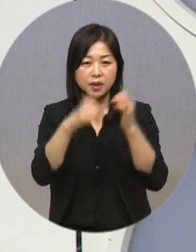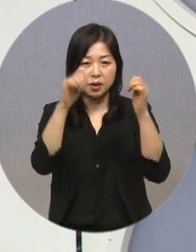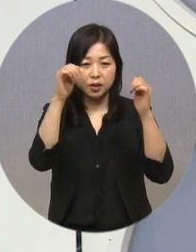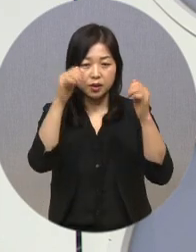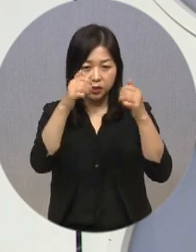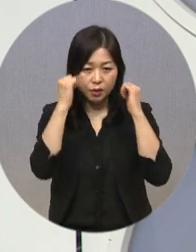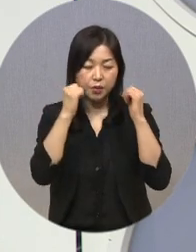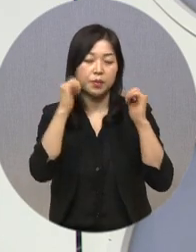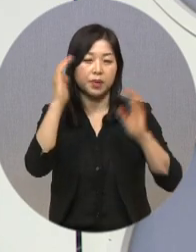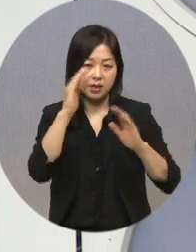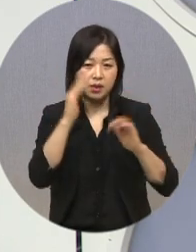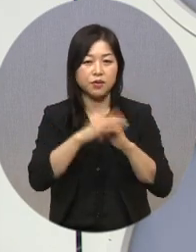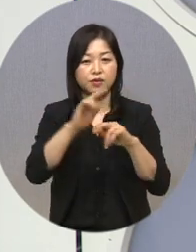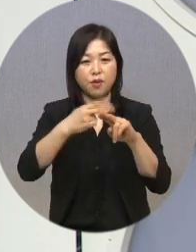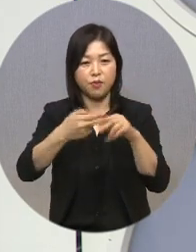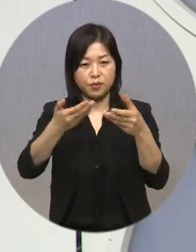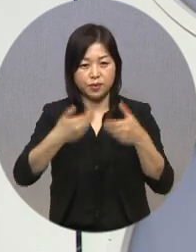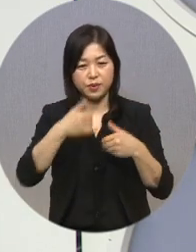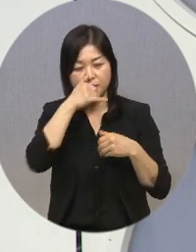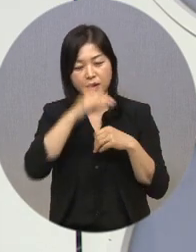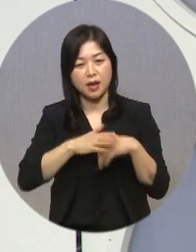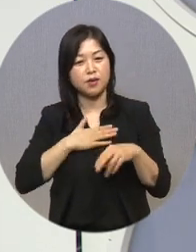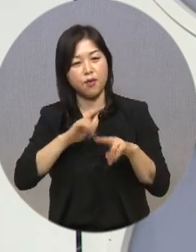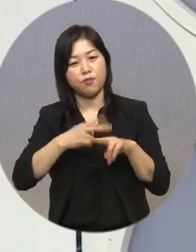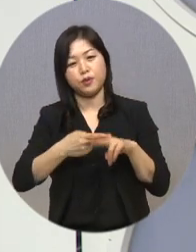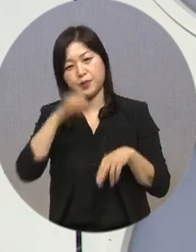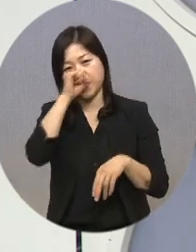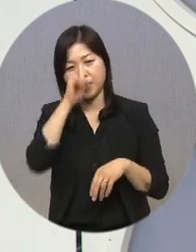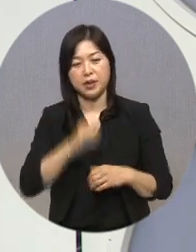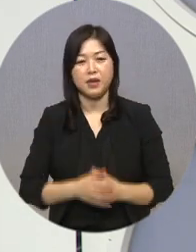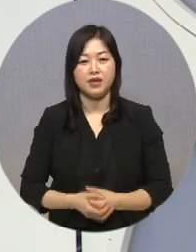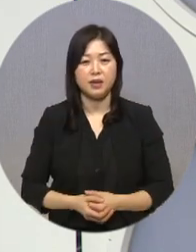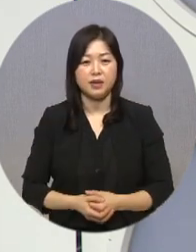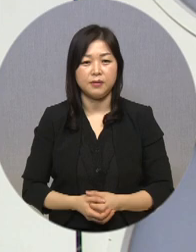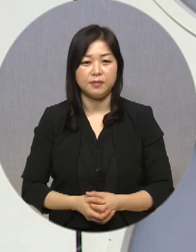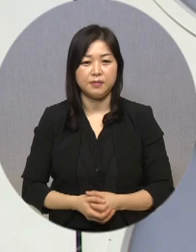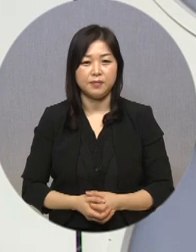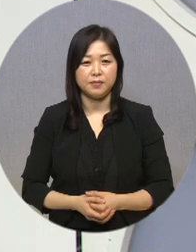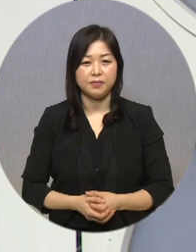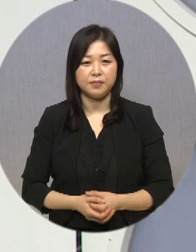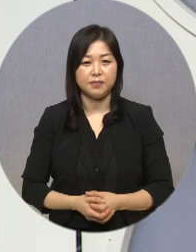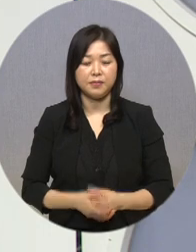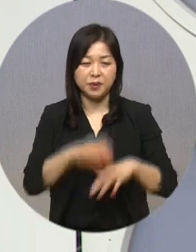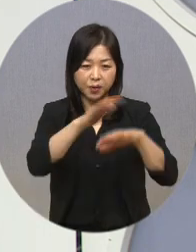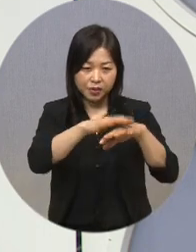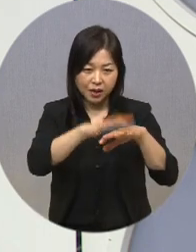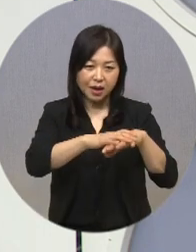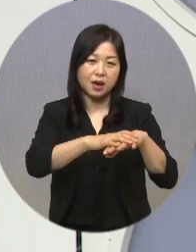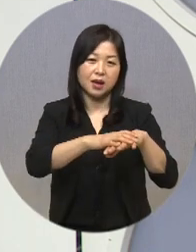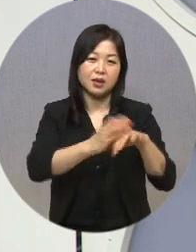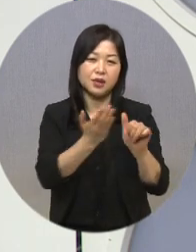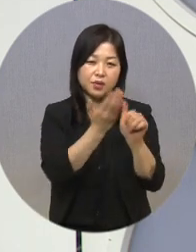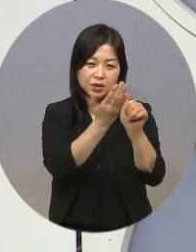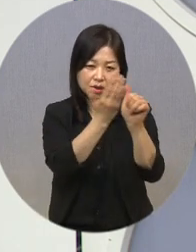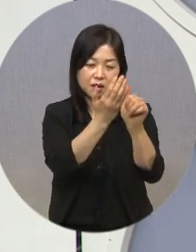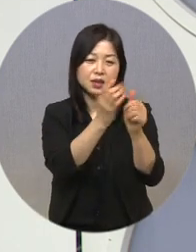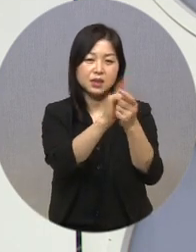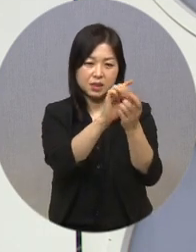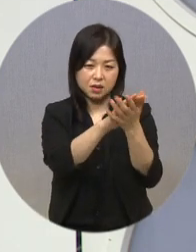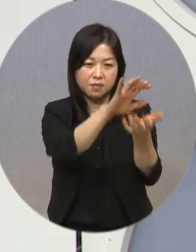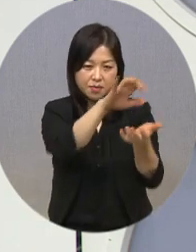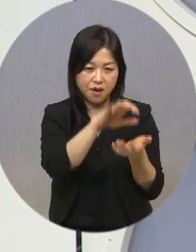뭐 선물도 뭐 내가 선물을 좋아서 그런 거야. 아이고, 예. 동천에서 자기가 직접 딴 거라고 또 보내주고 말이야. 이게